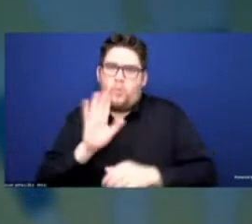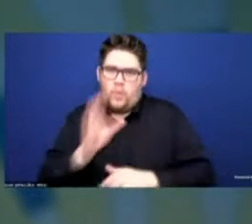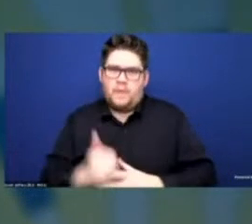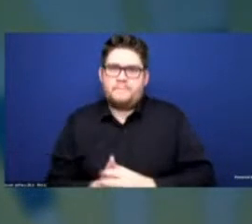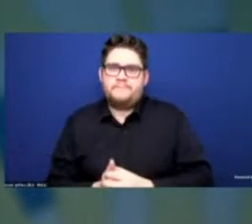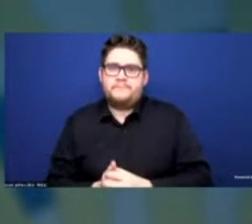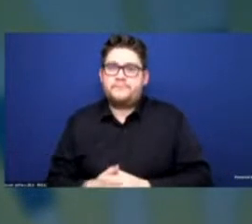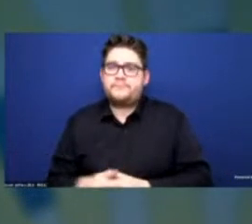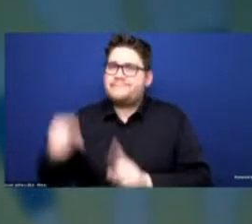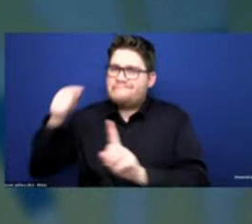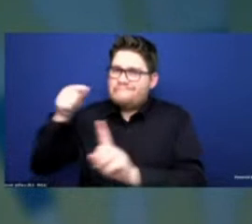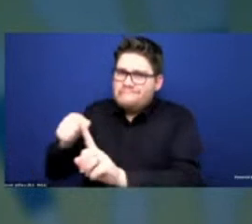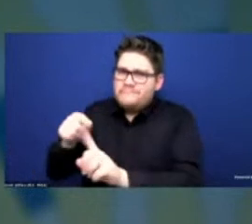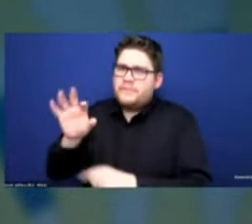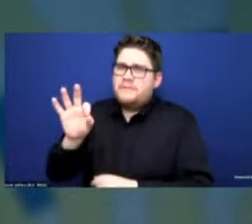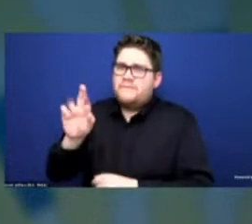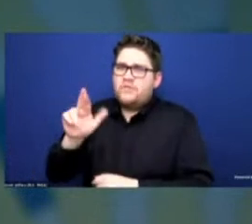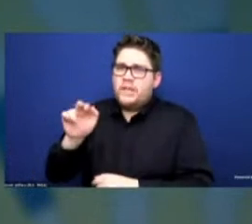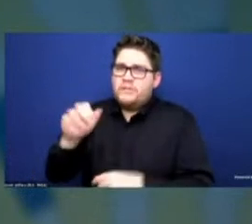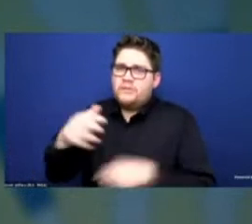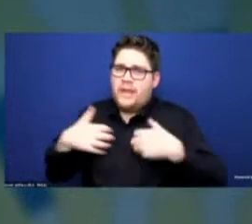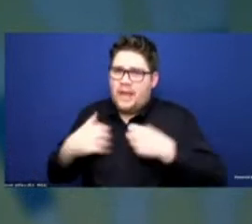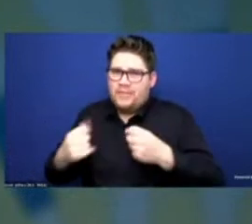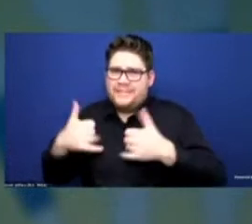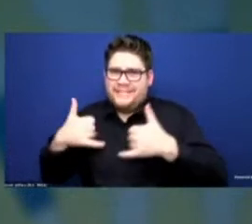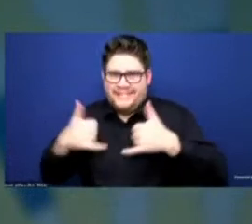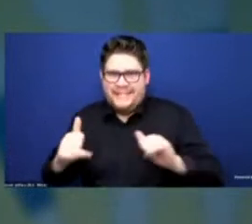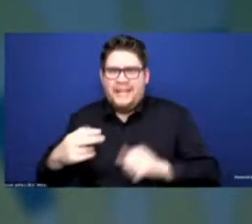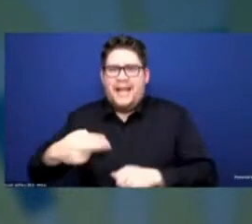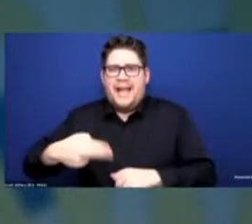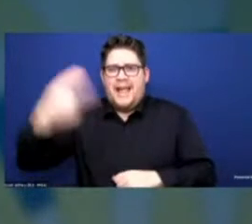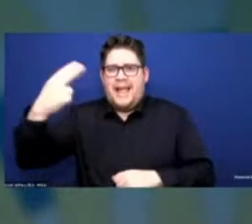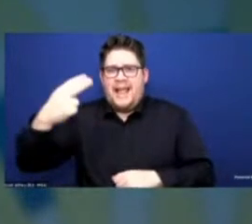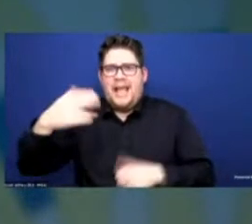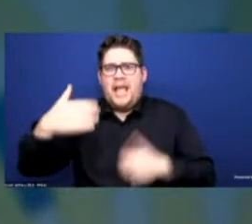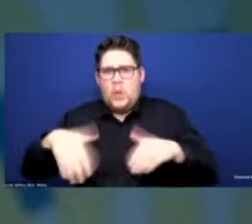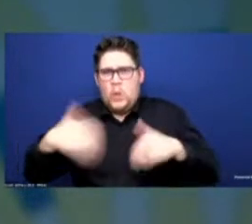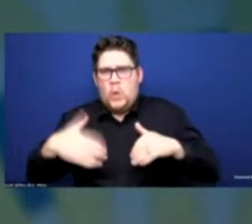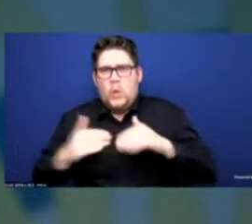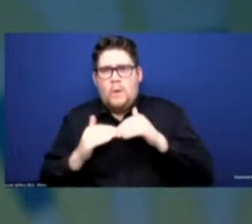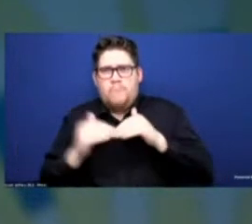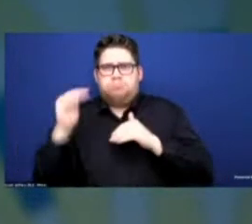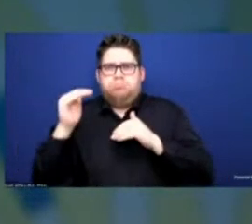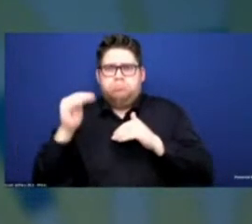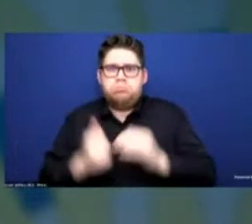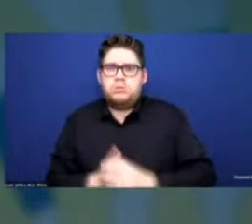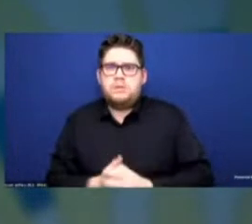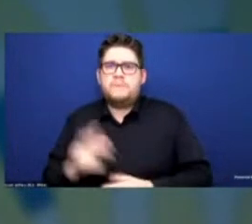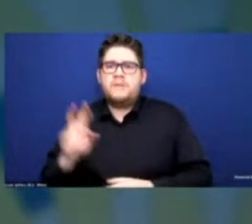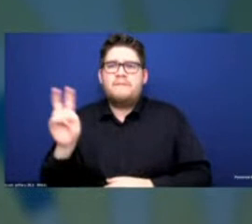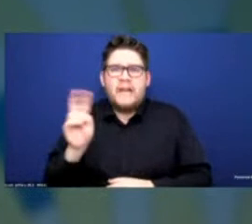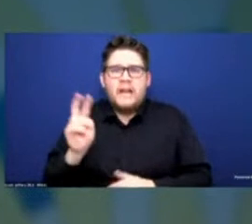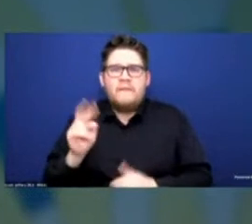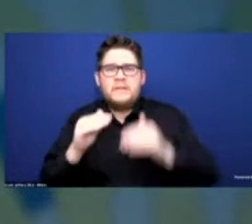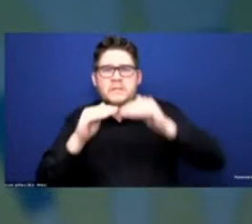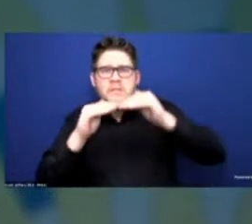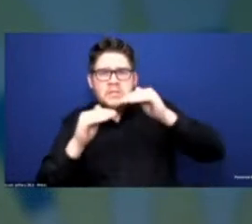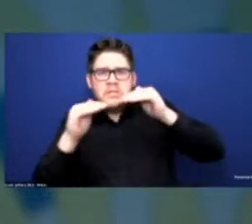still remains high. 还是很高的 Vancouver 案例。 Coastal starting to come 那 down 么 again with 这 some 个 of the 沿岸呢 actions 开 that 始 we've 往下 taken 走 in the 了。 recent